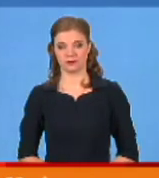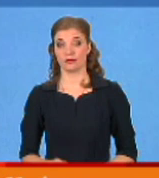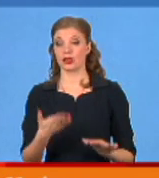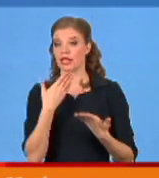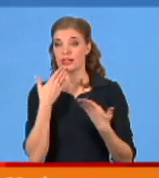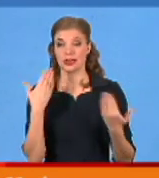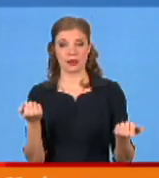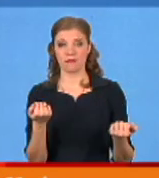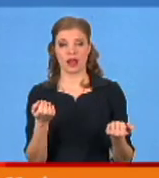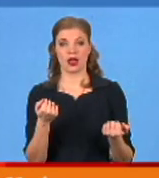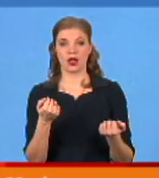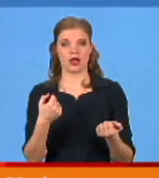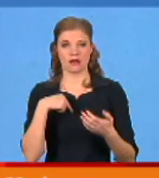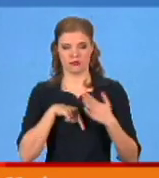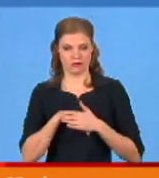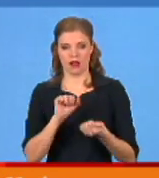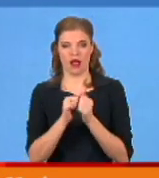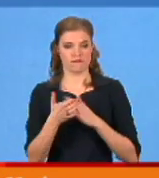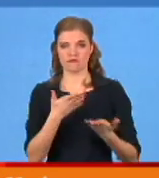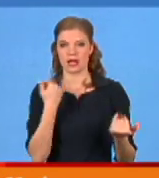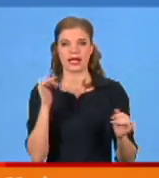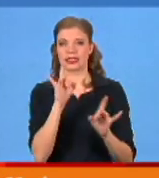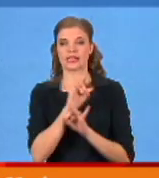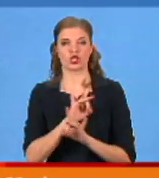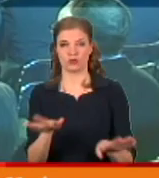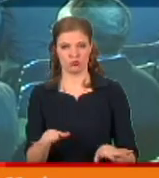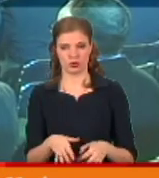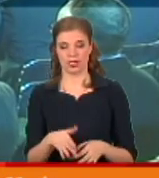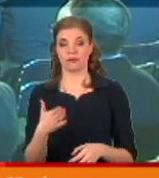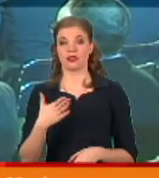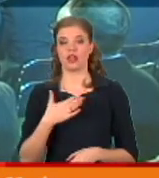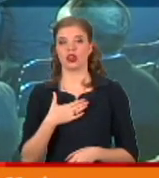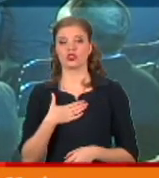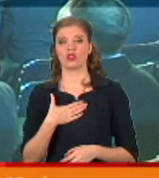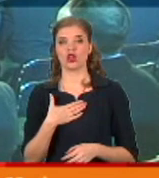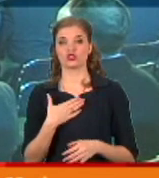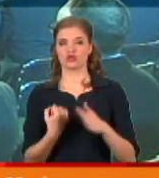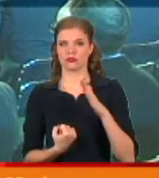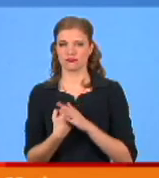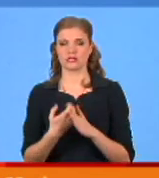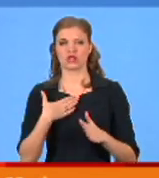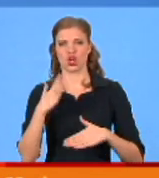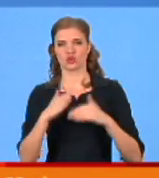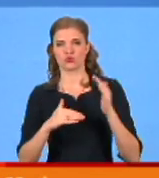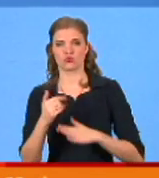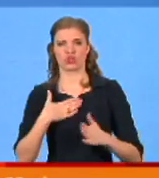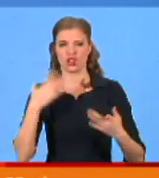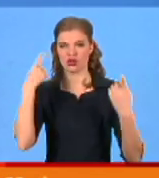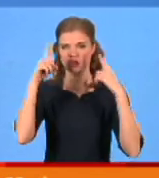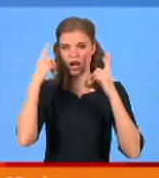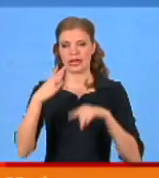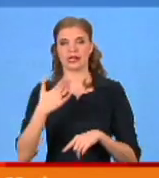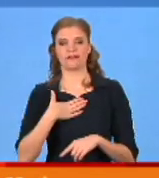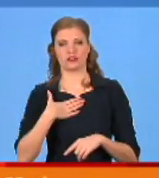Немає каменя за пазухою ніде. І не буде наші вази, наші руки, наш креатив.